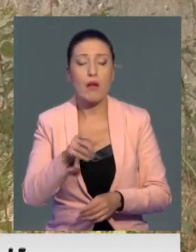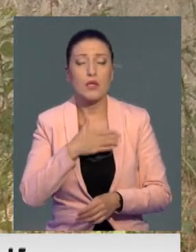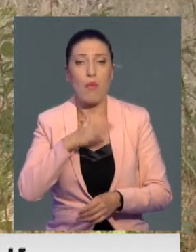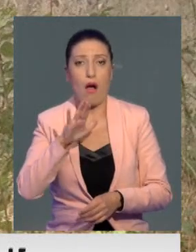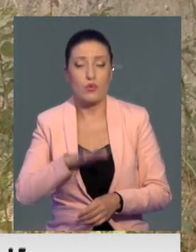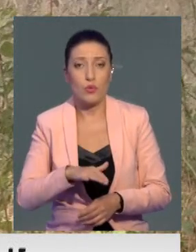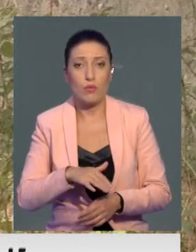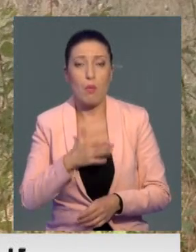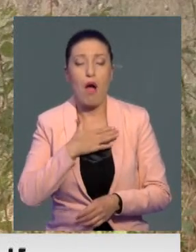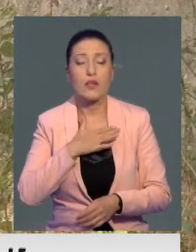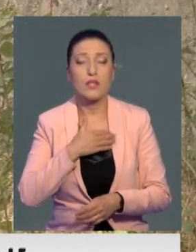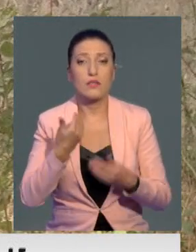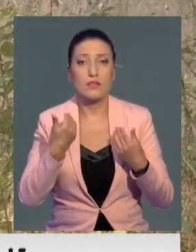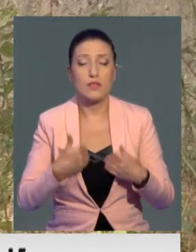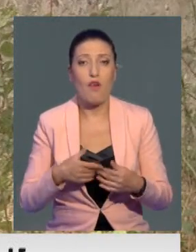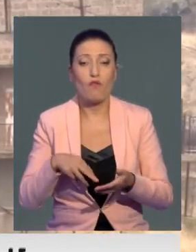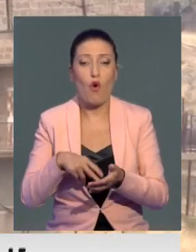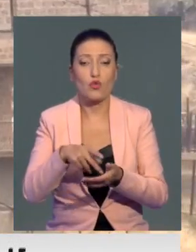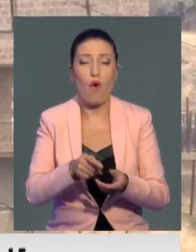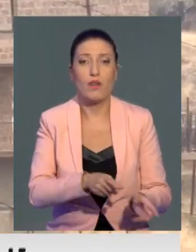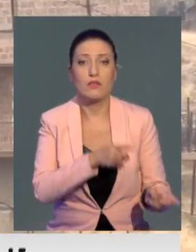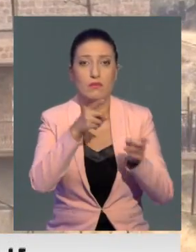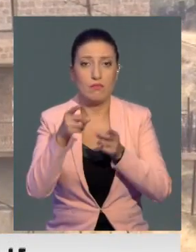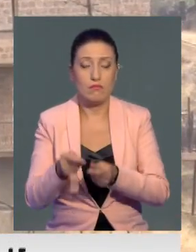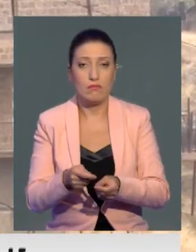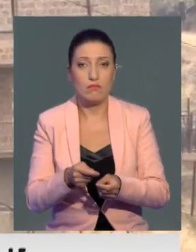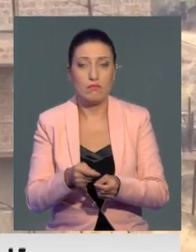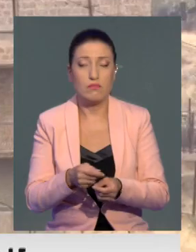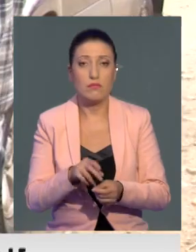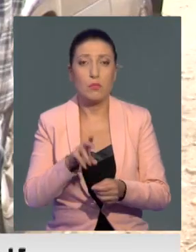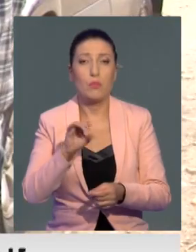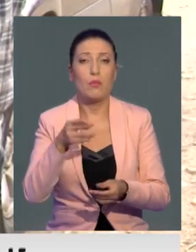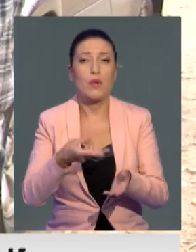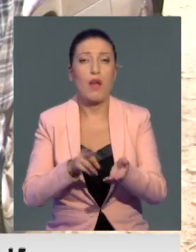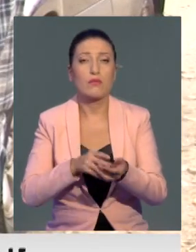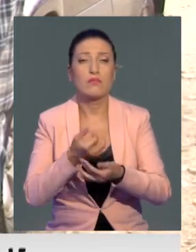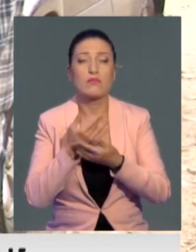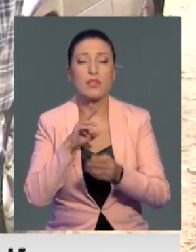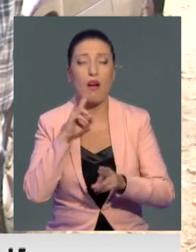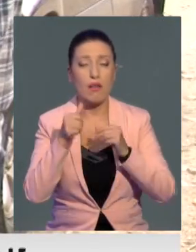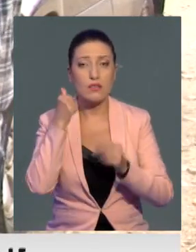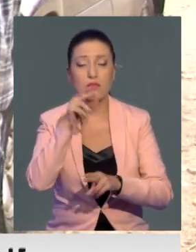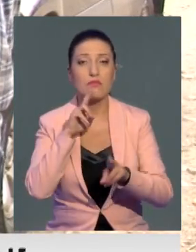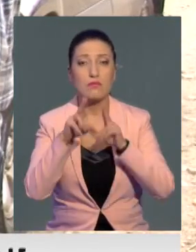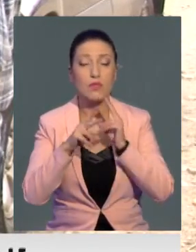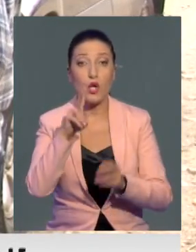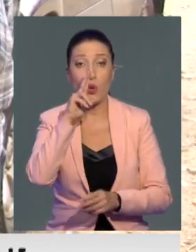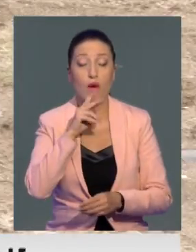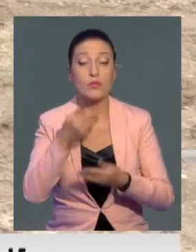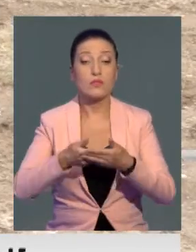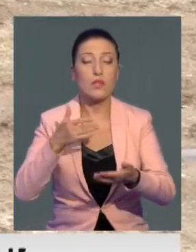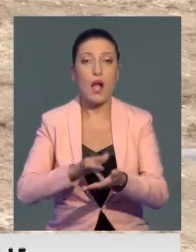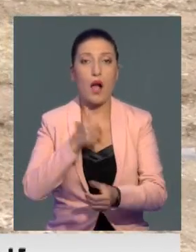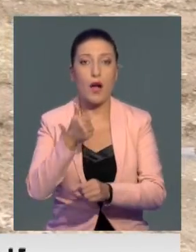դիակները դին ոտքով են տեղափոխում։ Բնակիչների տարիներով ձգվող բողոքներին միայն 2 ամիս առաջ քաղաքապետարանը ի